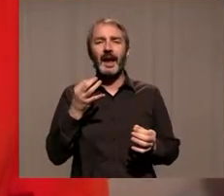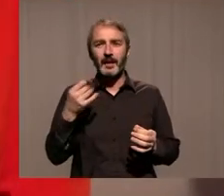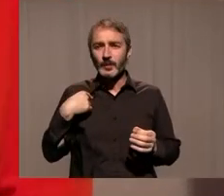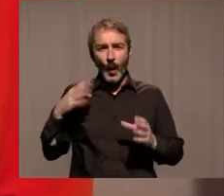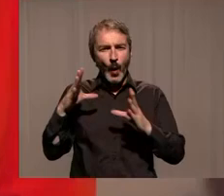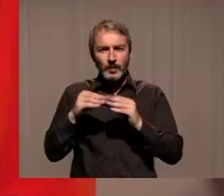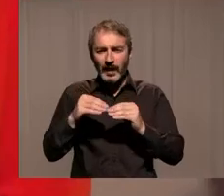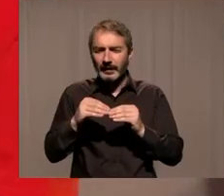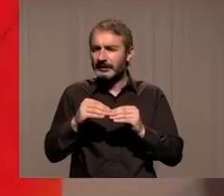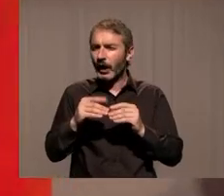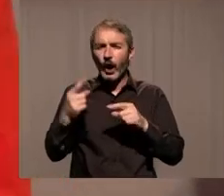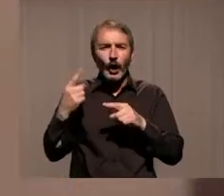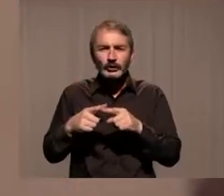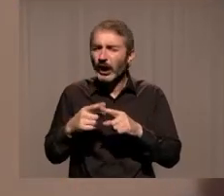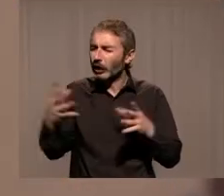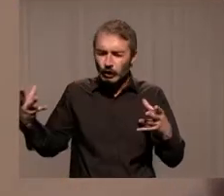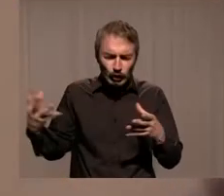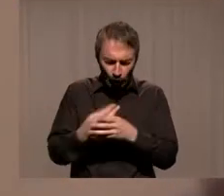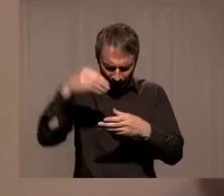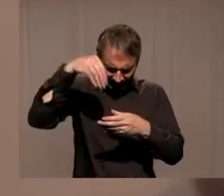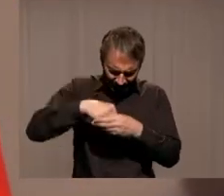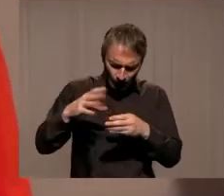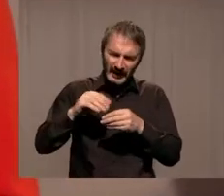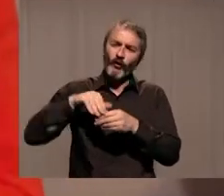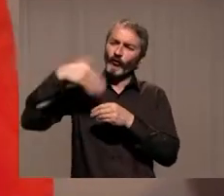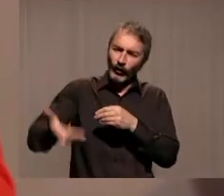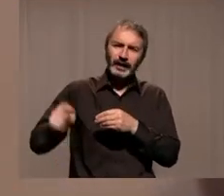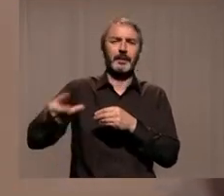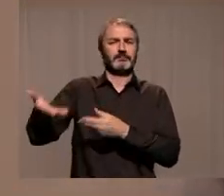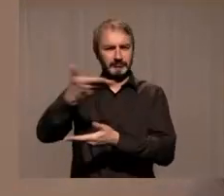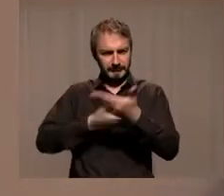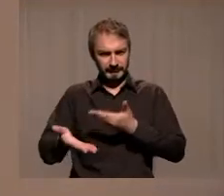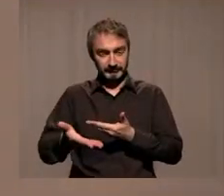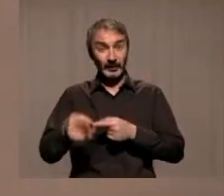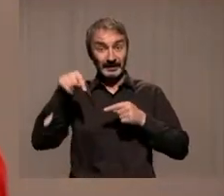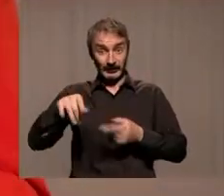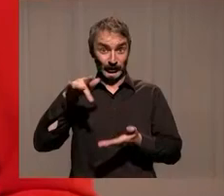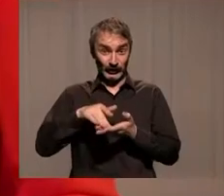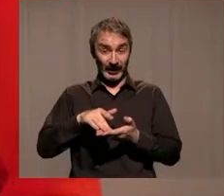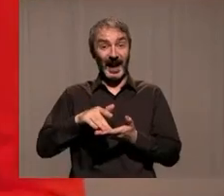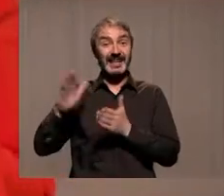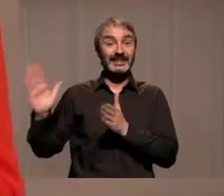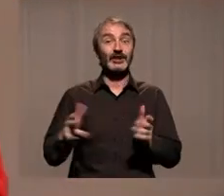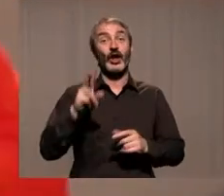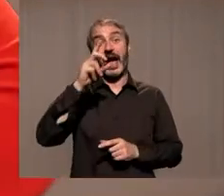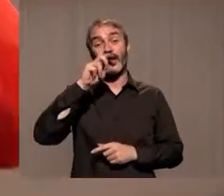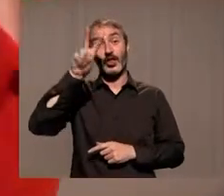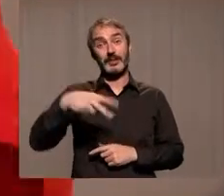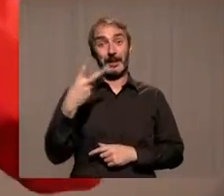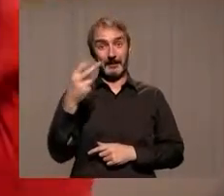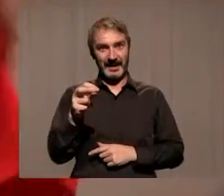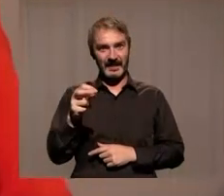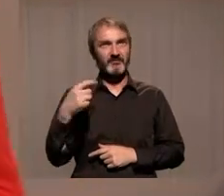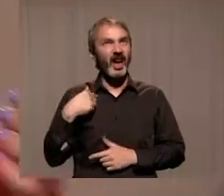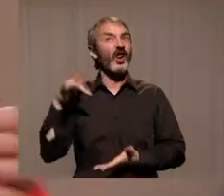universitat, tot allò que hi ha a la universitat i fora de la universitat, no? I aquesta generació, la del 2020, la generació que va